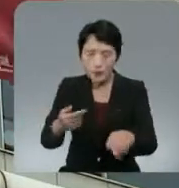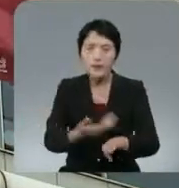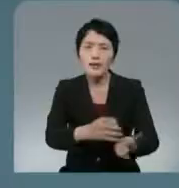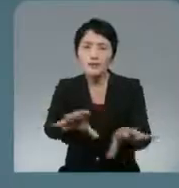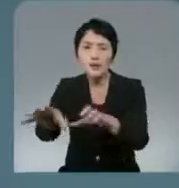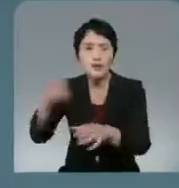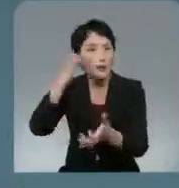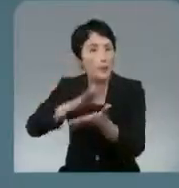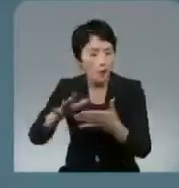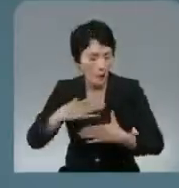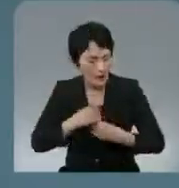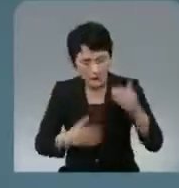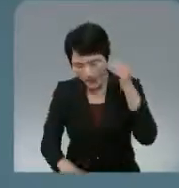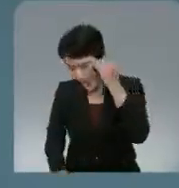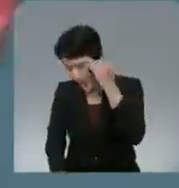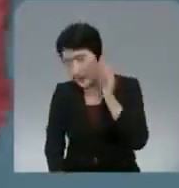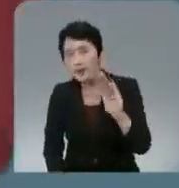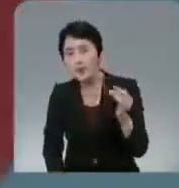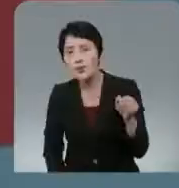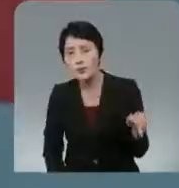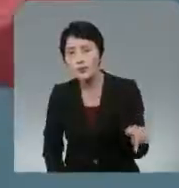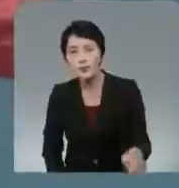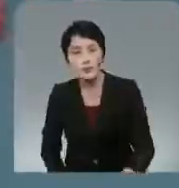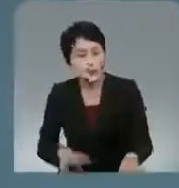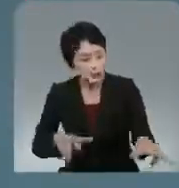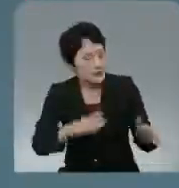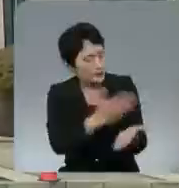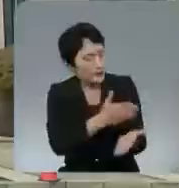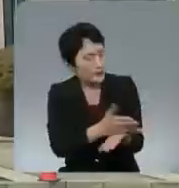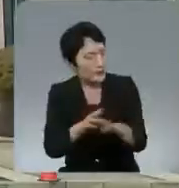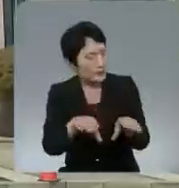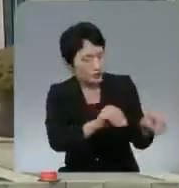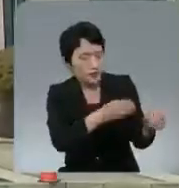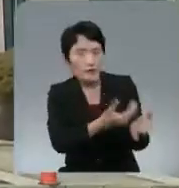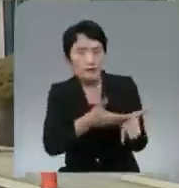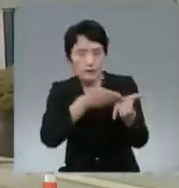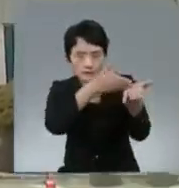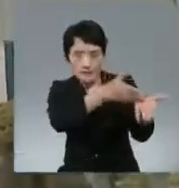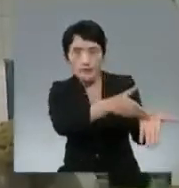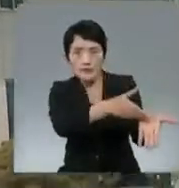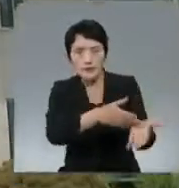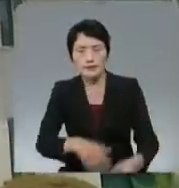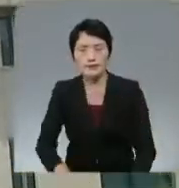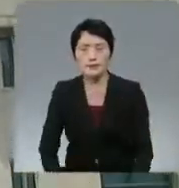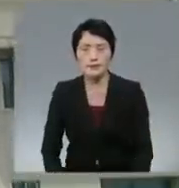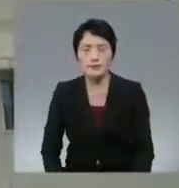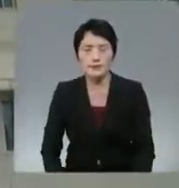установлены командованием он в 1953 году